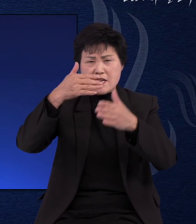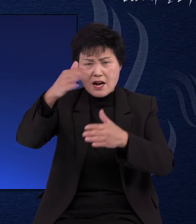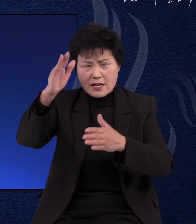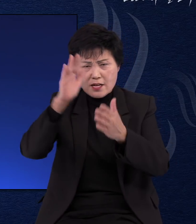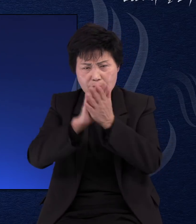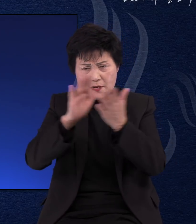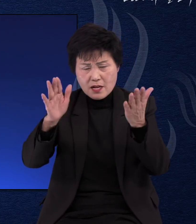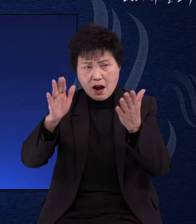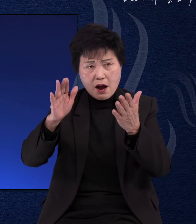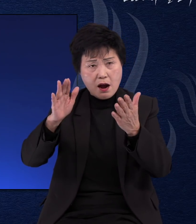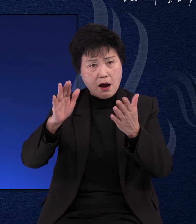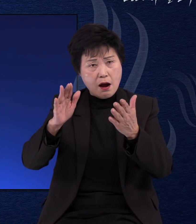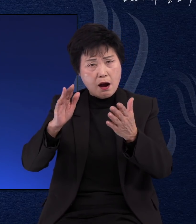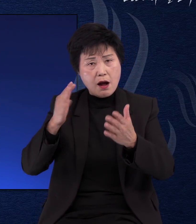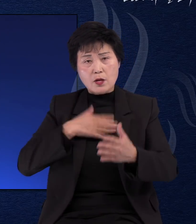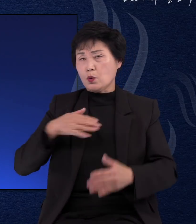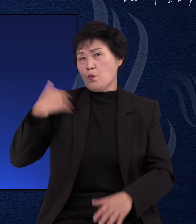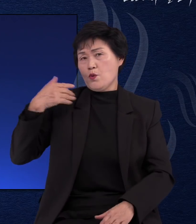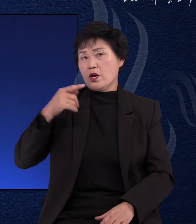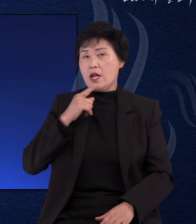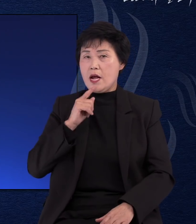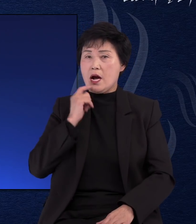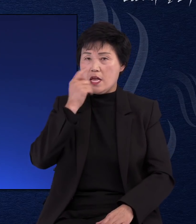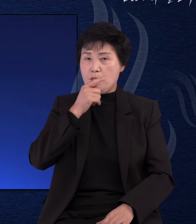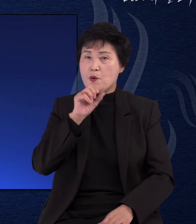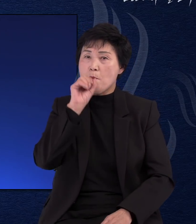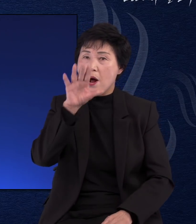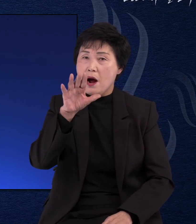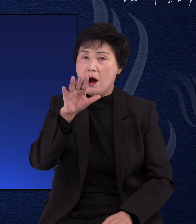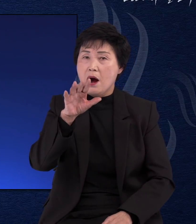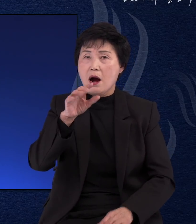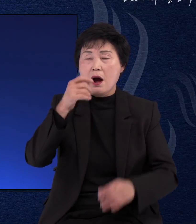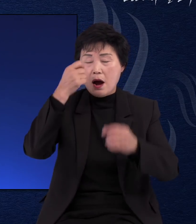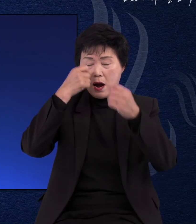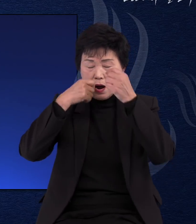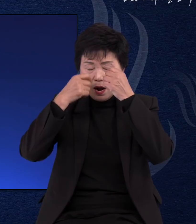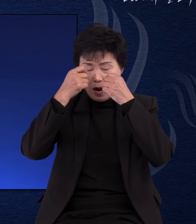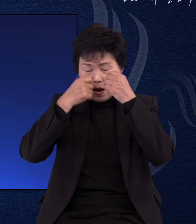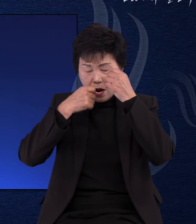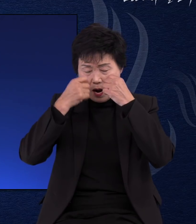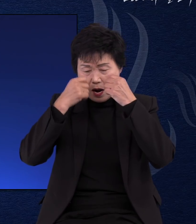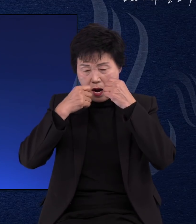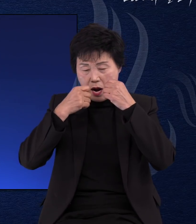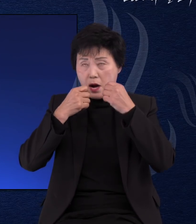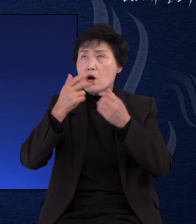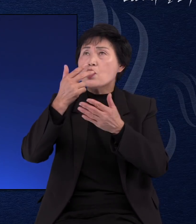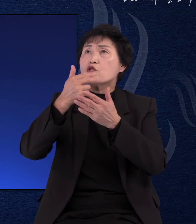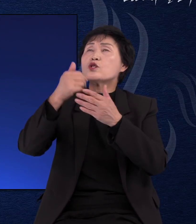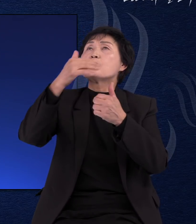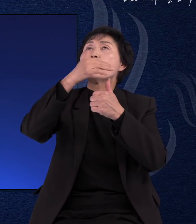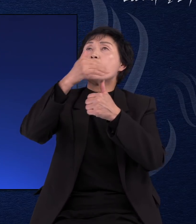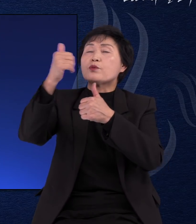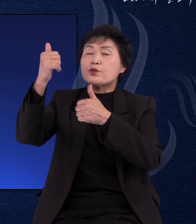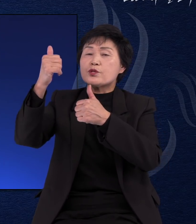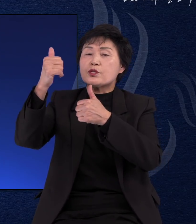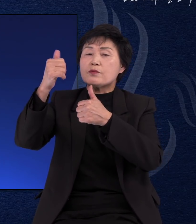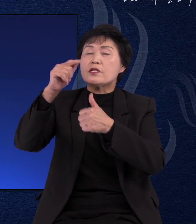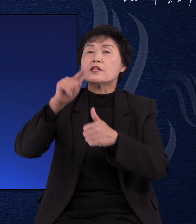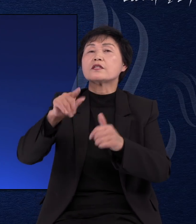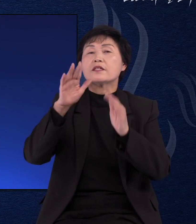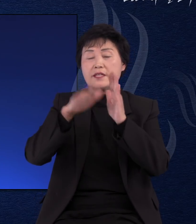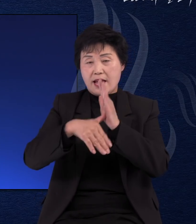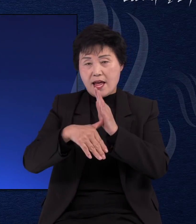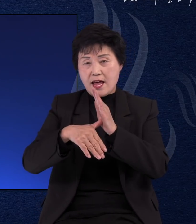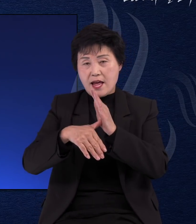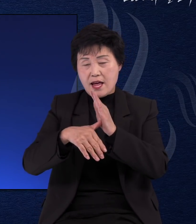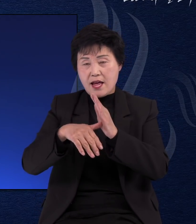들리는데 너무 놀란 나머지 눈물이 펑펑펑펑 쏟아지면서 주님의 부르심을 거기에서 느끼게 되는데